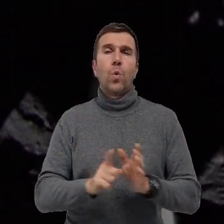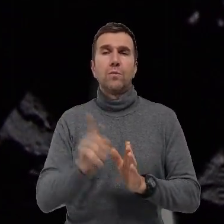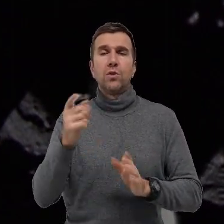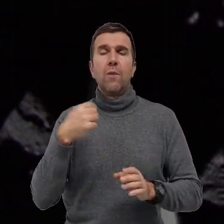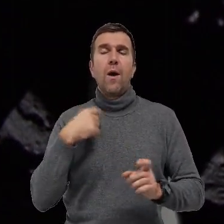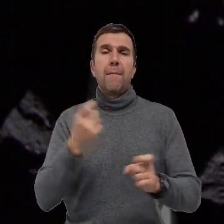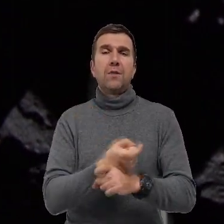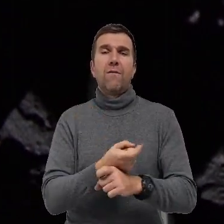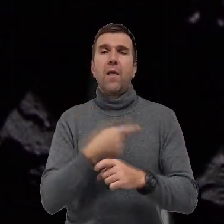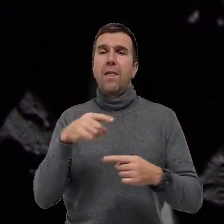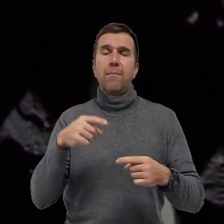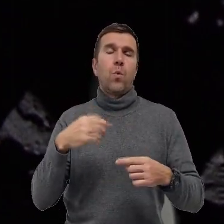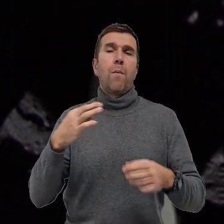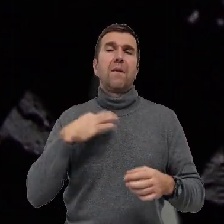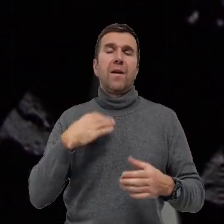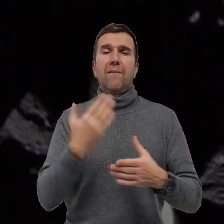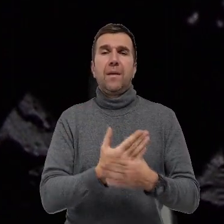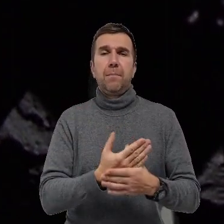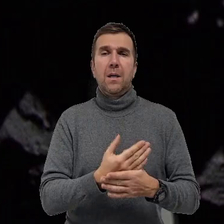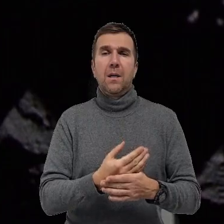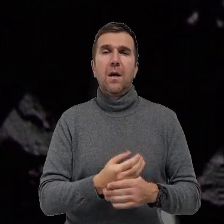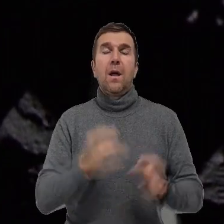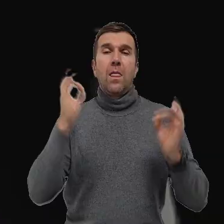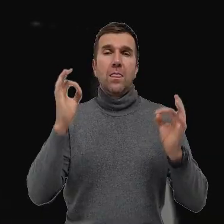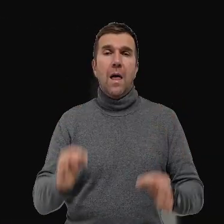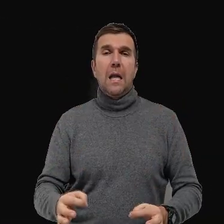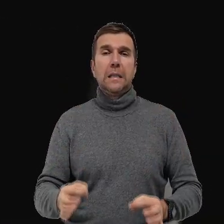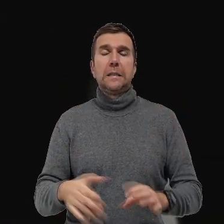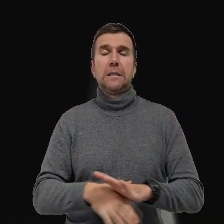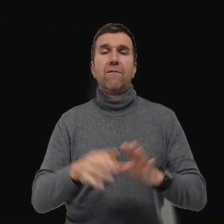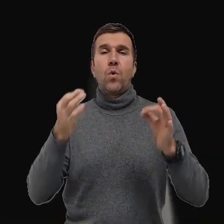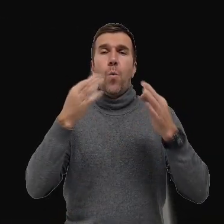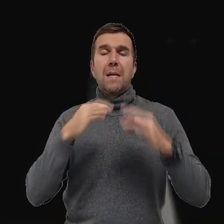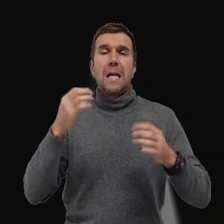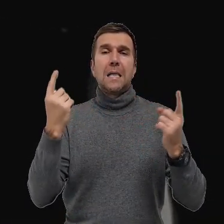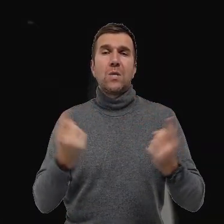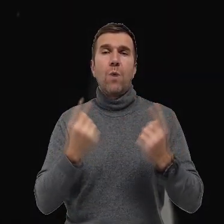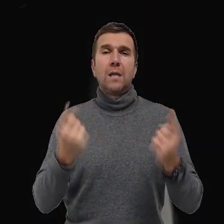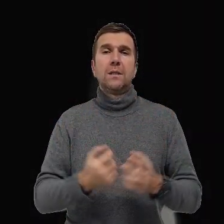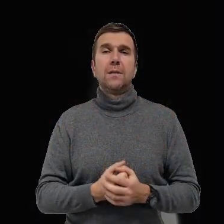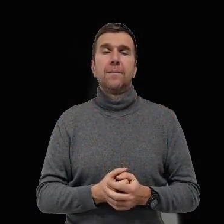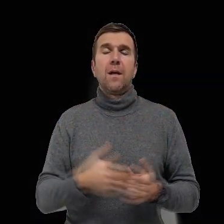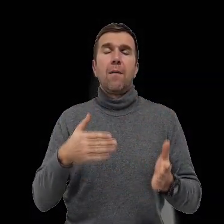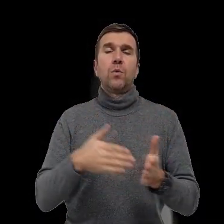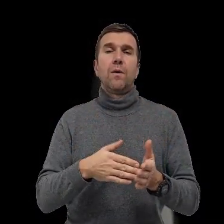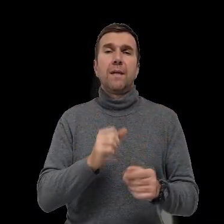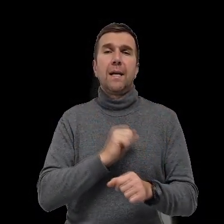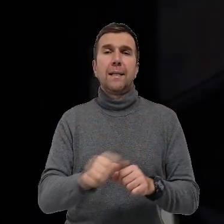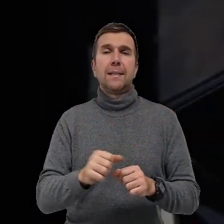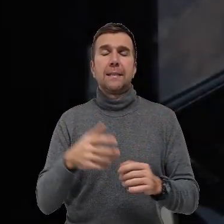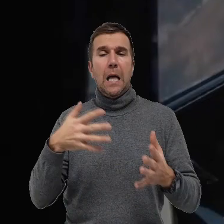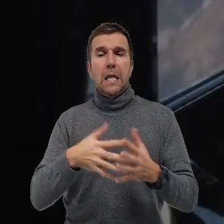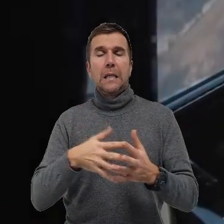była działalność państwowa, nie było podmiotów prywatnych. I teraz w obecnej sytuacji potrzebna